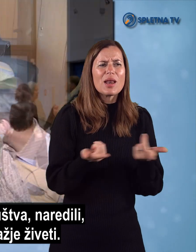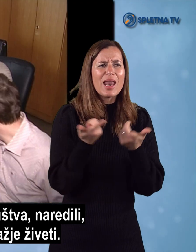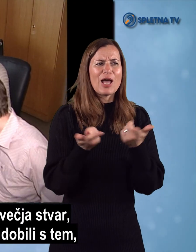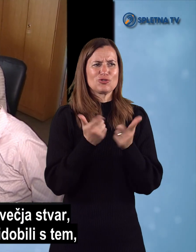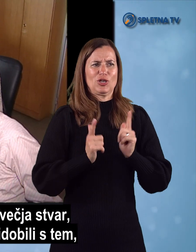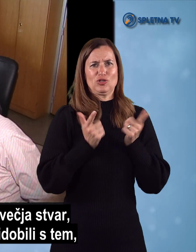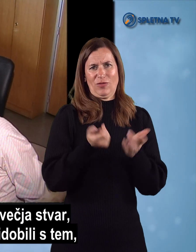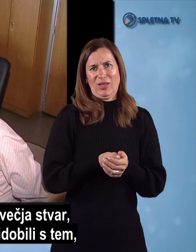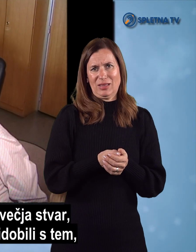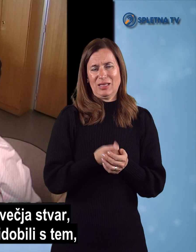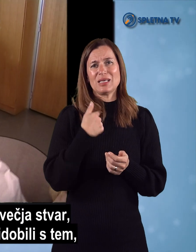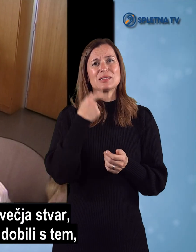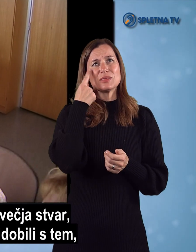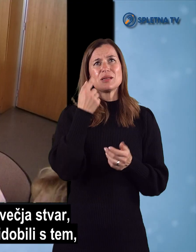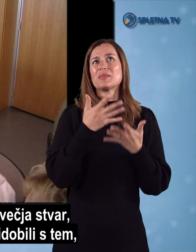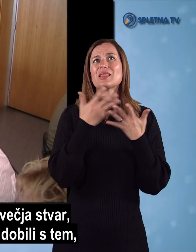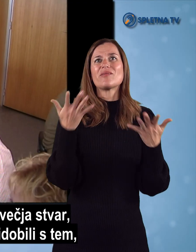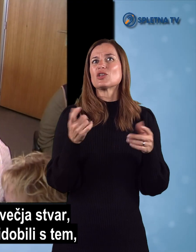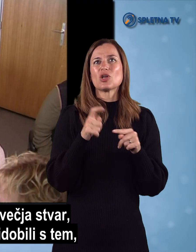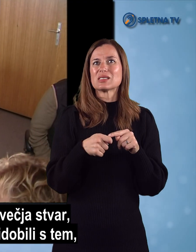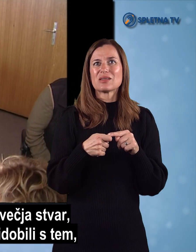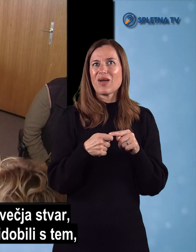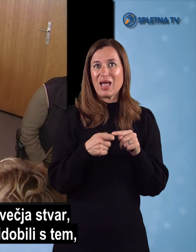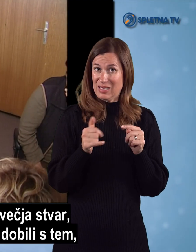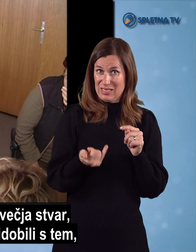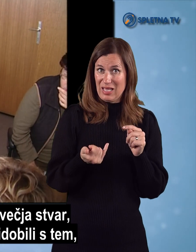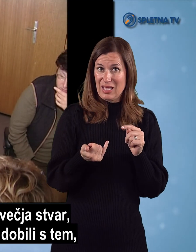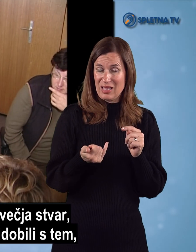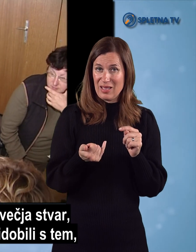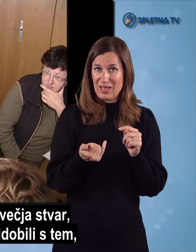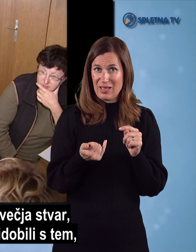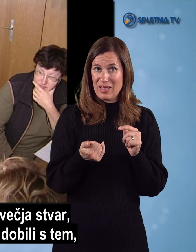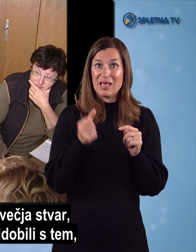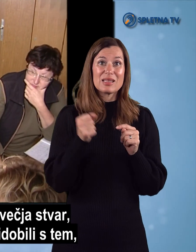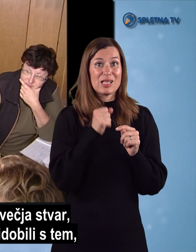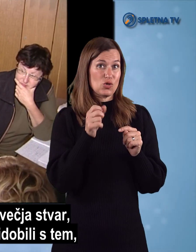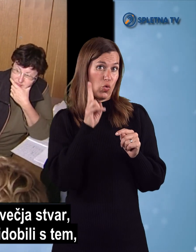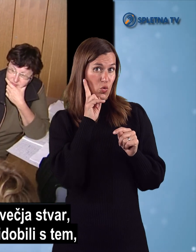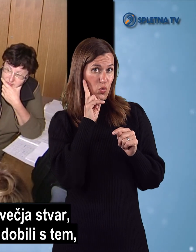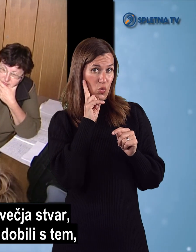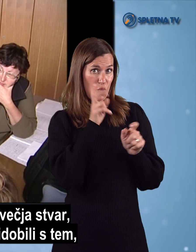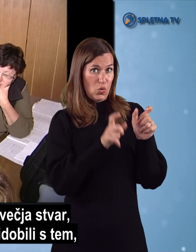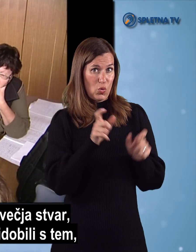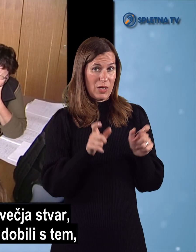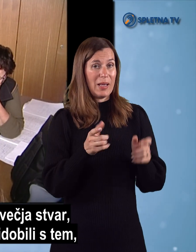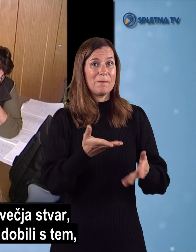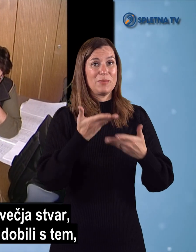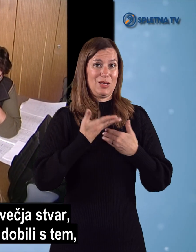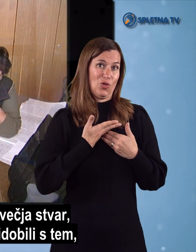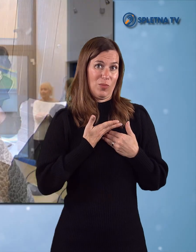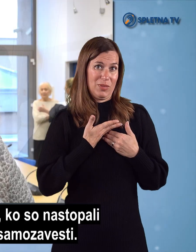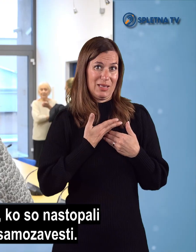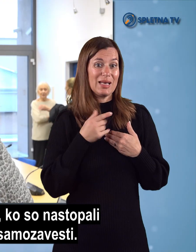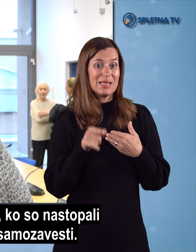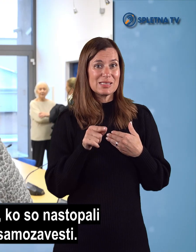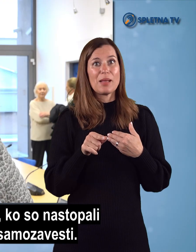zaživeti. Jaz mislim, da je največja stvar to, da so gluhi pridobili s tem,